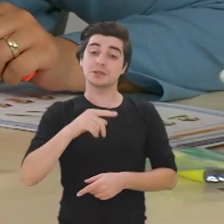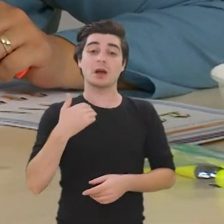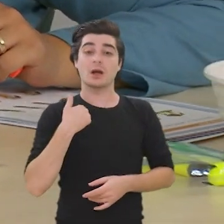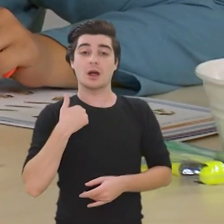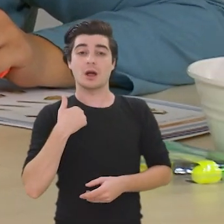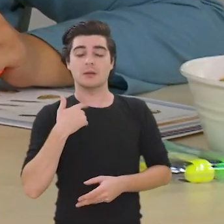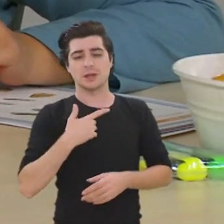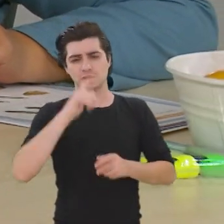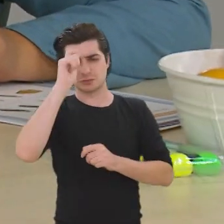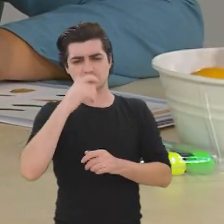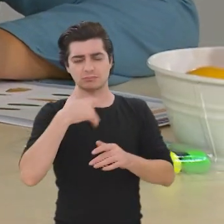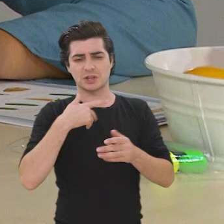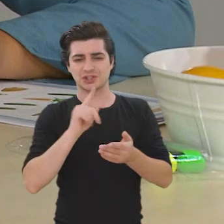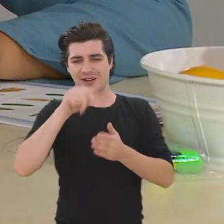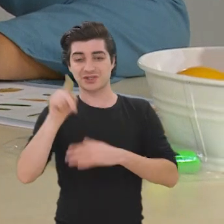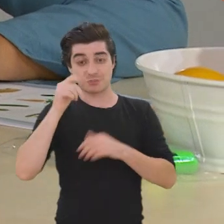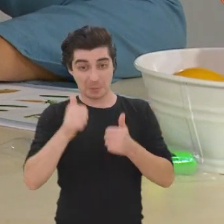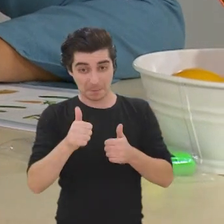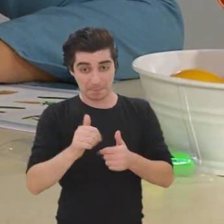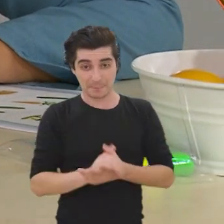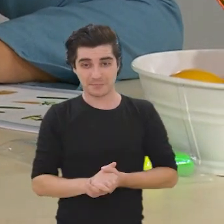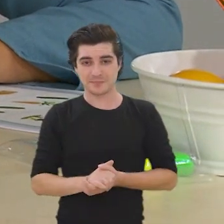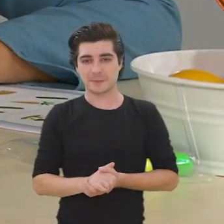ben işaretleyeceğim. Tamam mı?